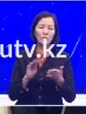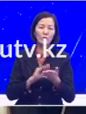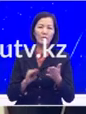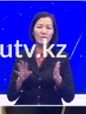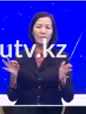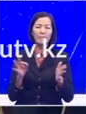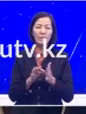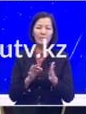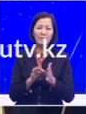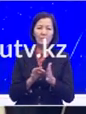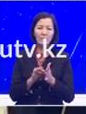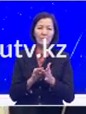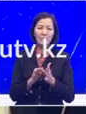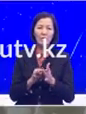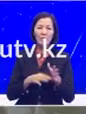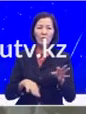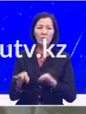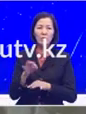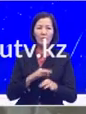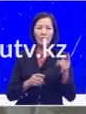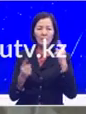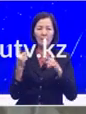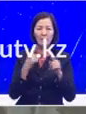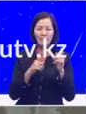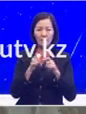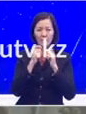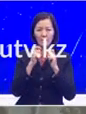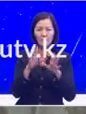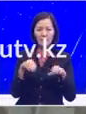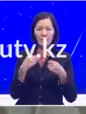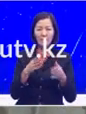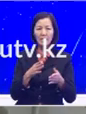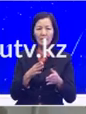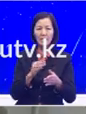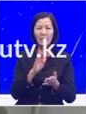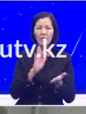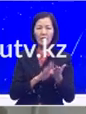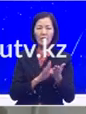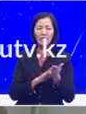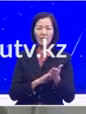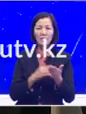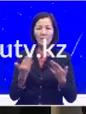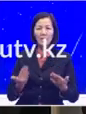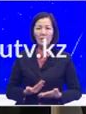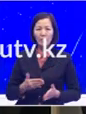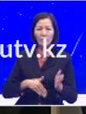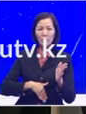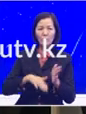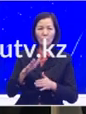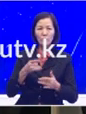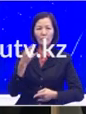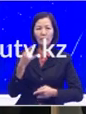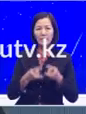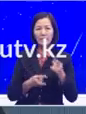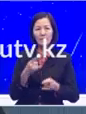барынша толық көрсеткен жобалардың авторларына табыс етілді. Биыл жігер сыйлығы әлеуметтік тақырыптағы үздік бағдарлама номинациясы